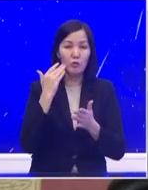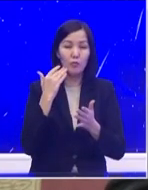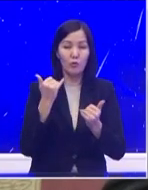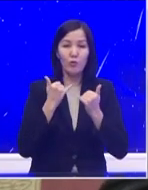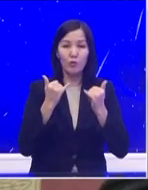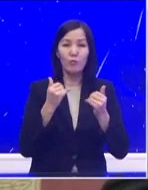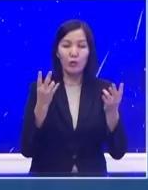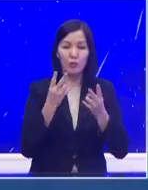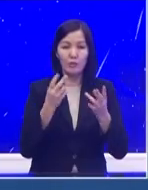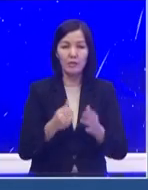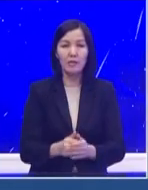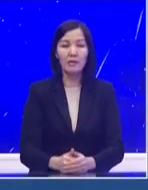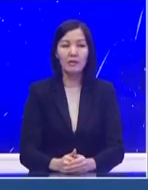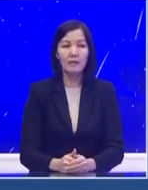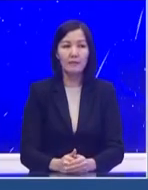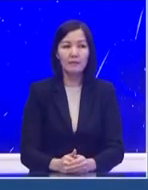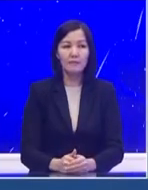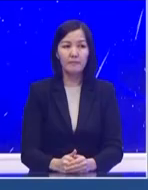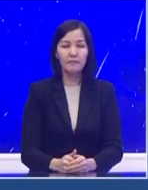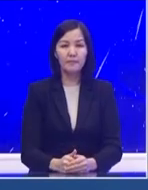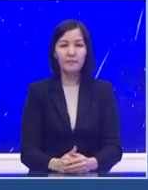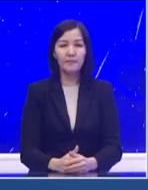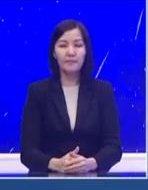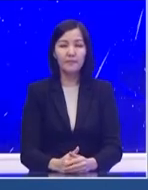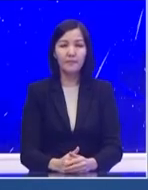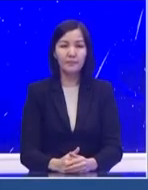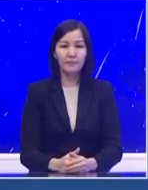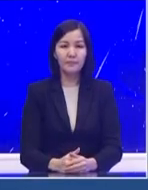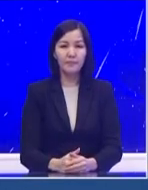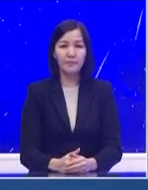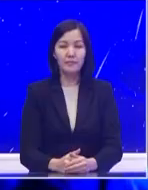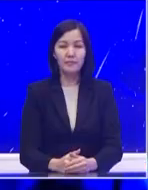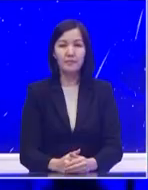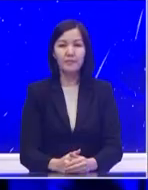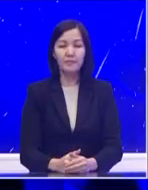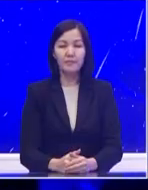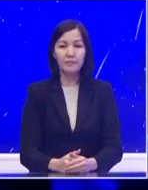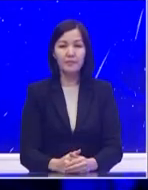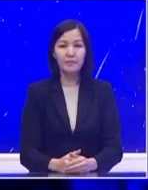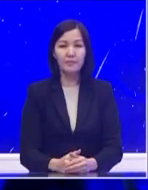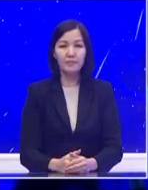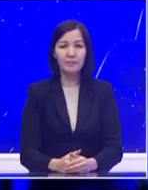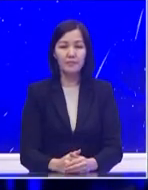керек, үнемі мойындауымыз керек. Ербеледі теме, ойнайды